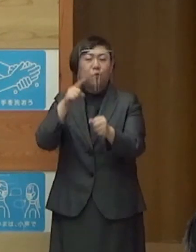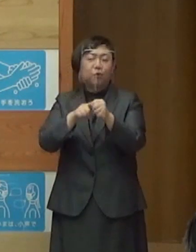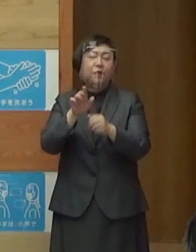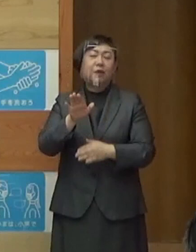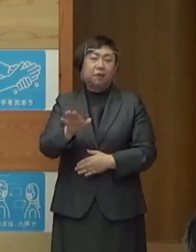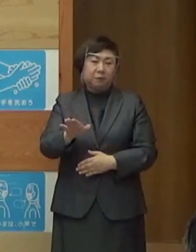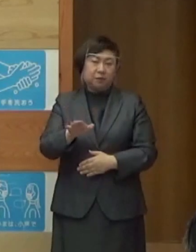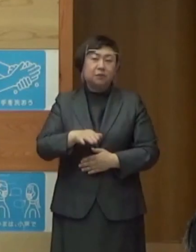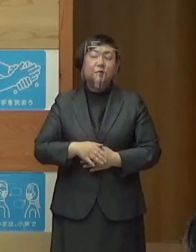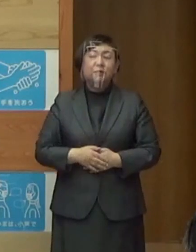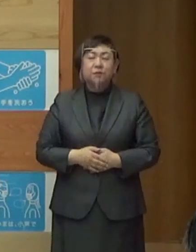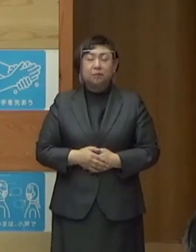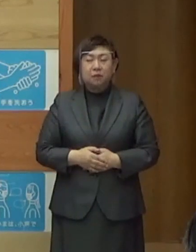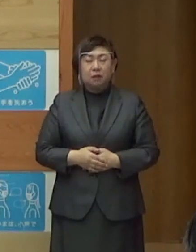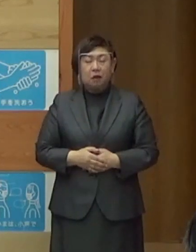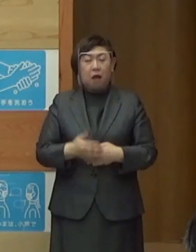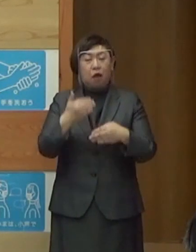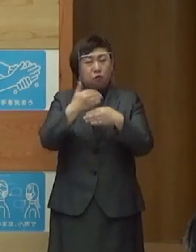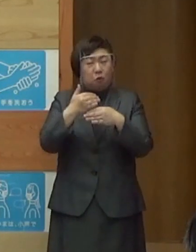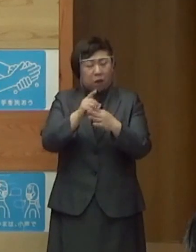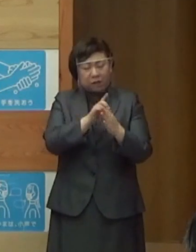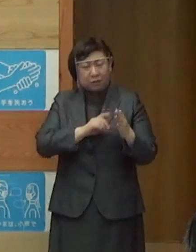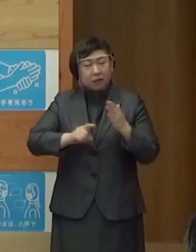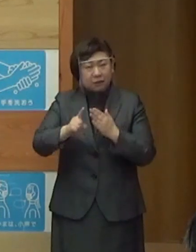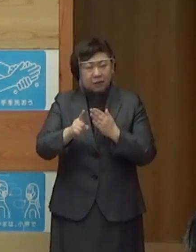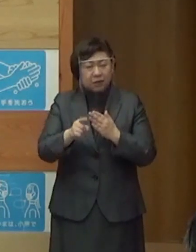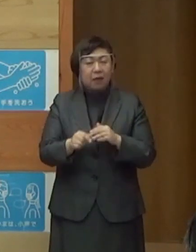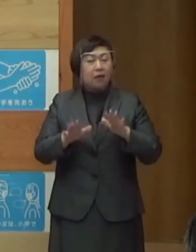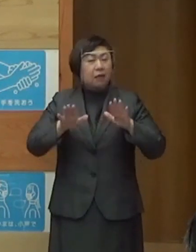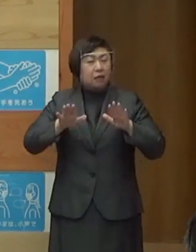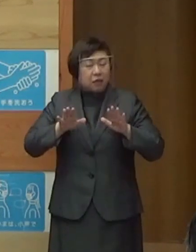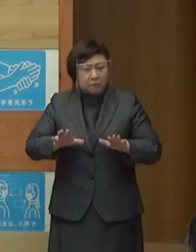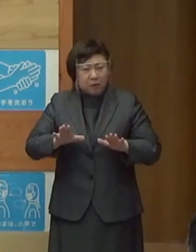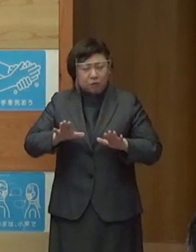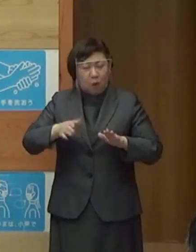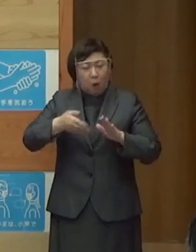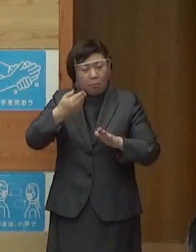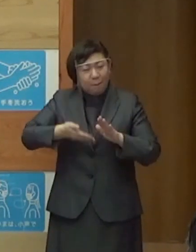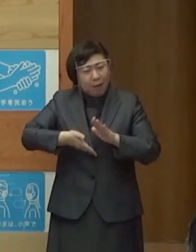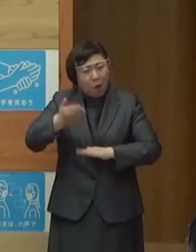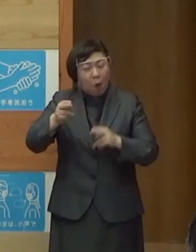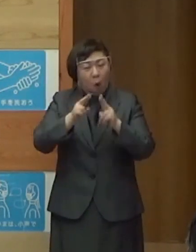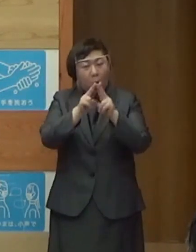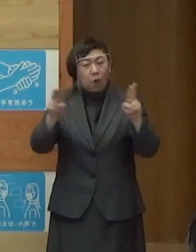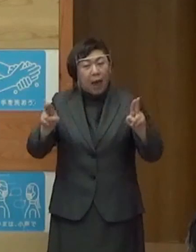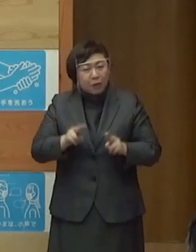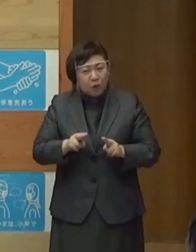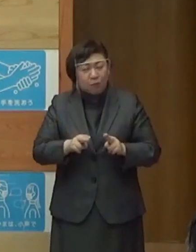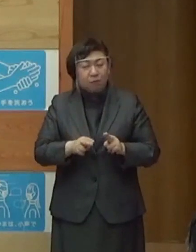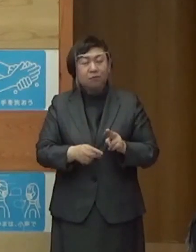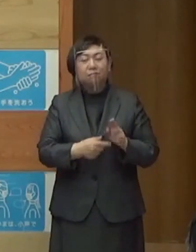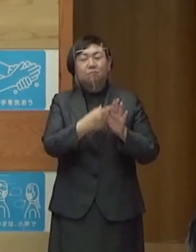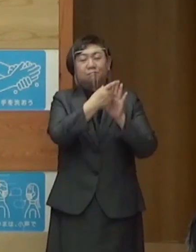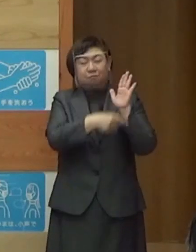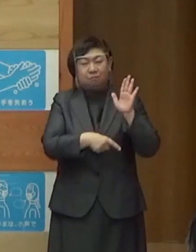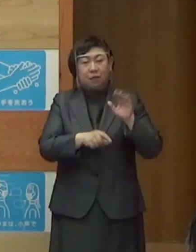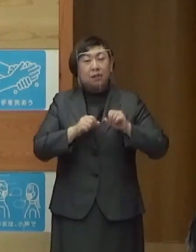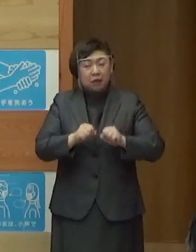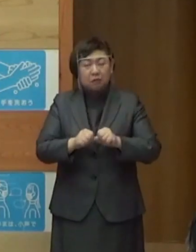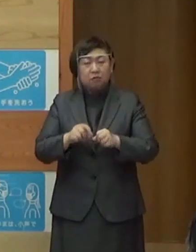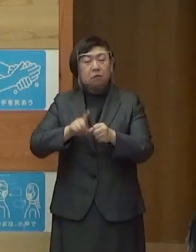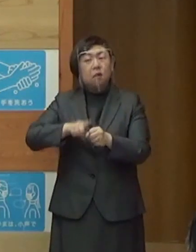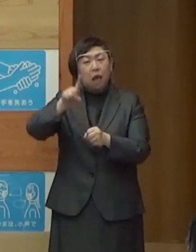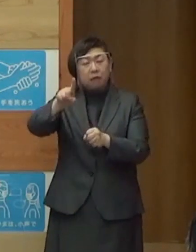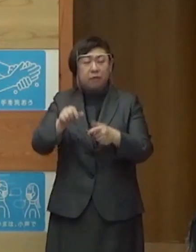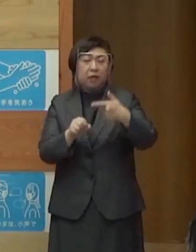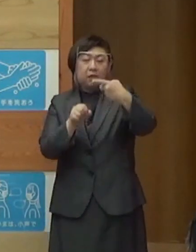。どうか率先をして今こそ食べよう北海道というキャンペーンを展開をさせていただいて、来年の2月ま